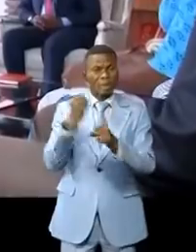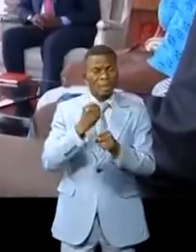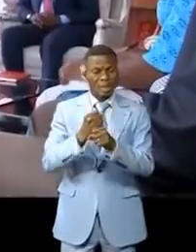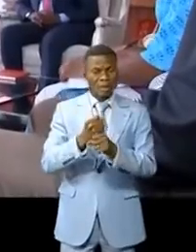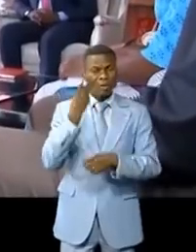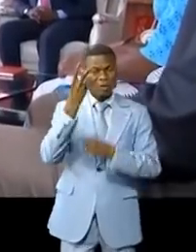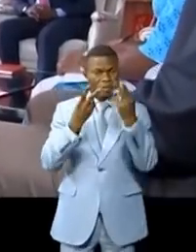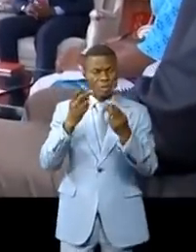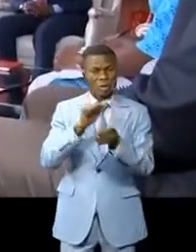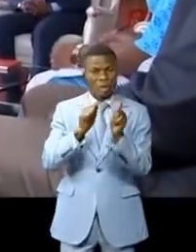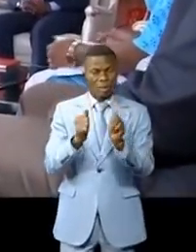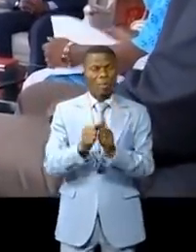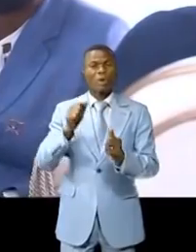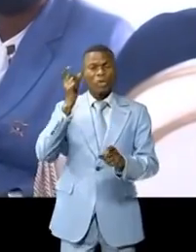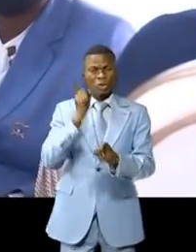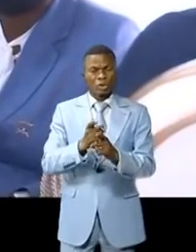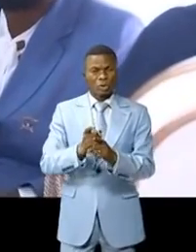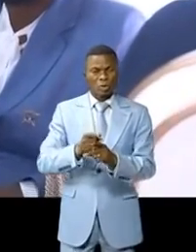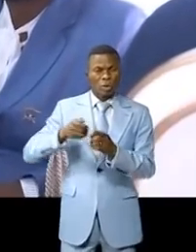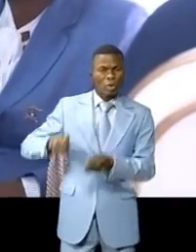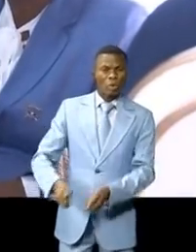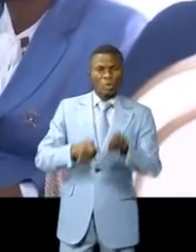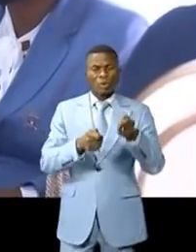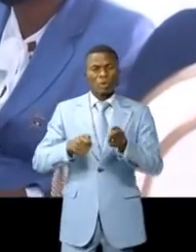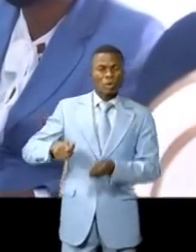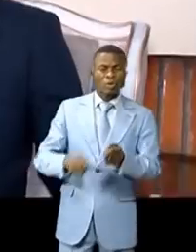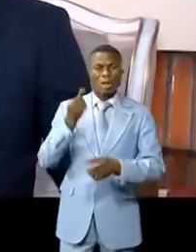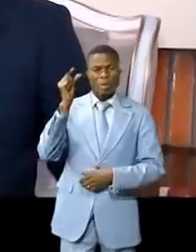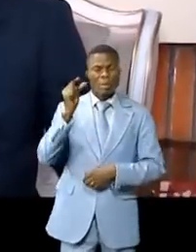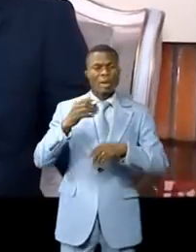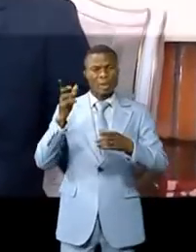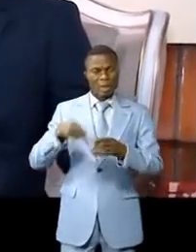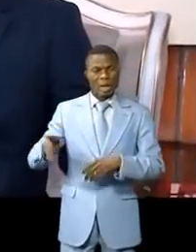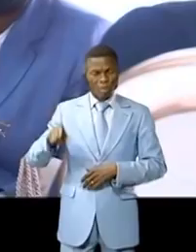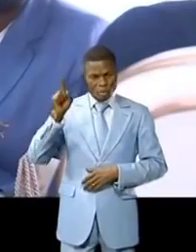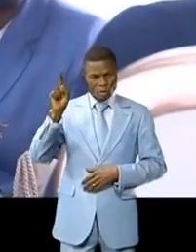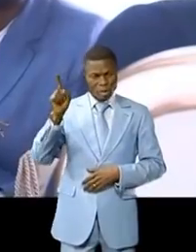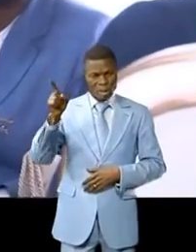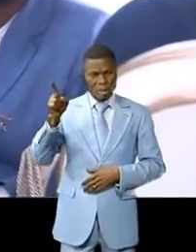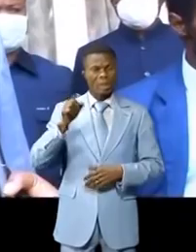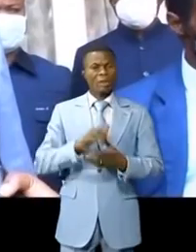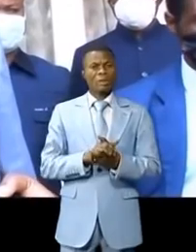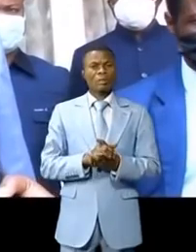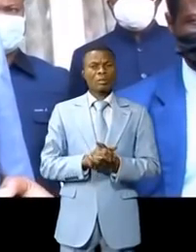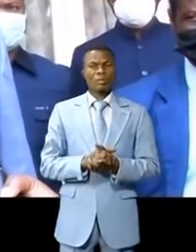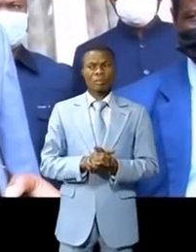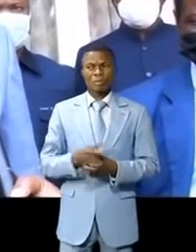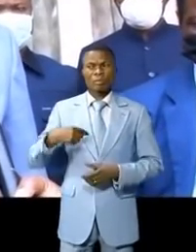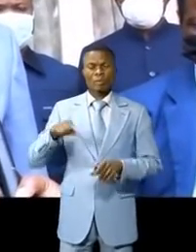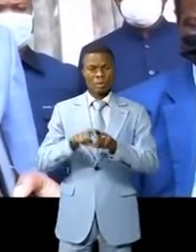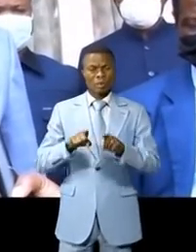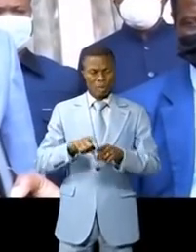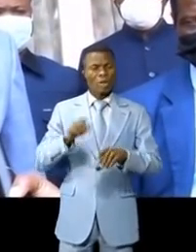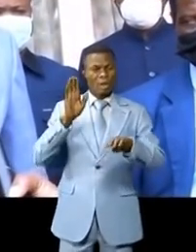aussi sur la problématique de l'exploitation illicite de minerais dans cette partie du pays. Comme on l'a fait dans